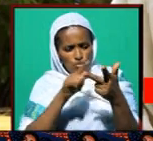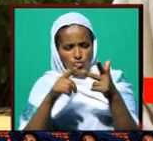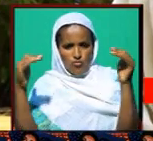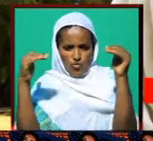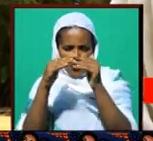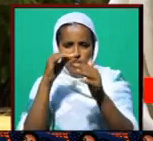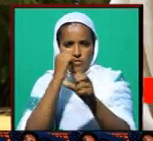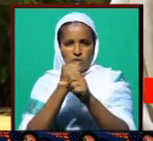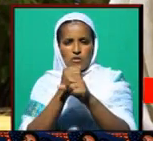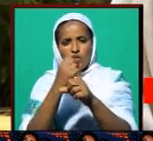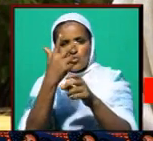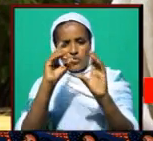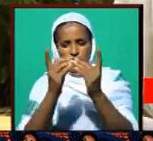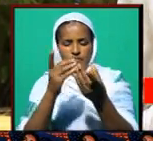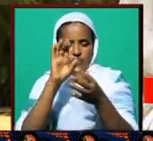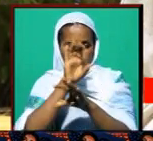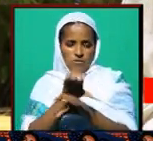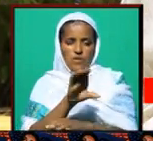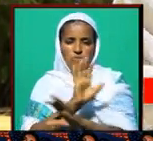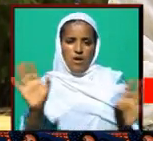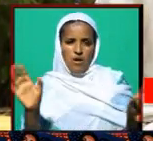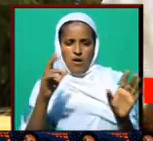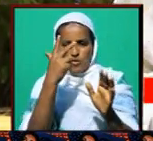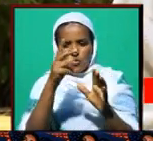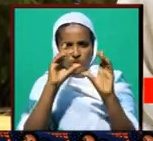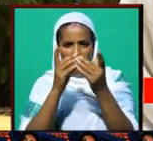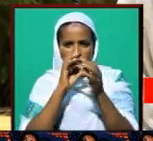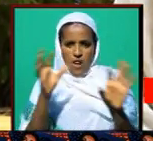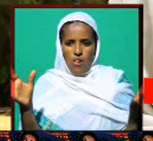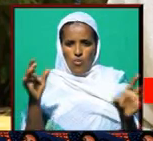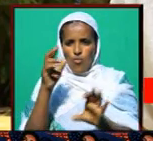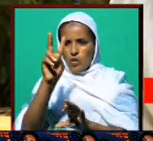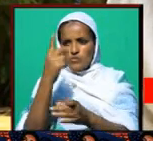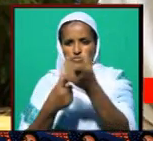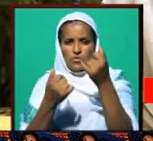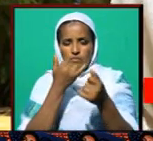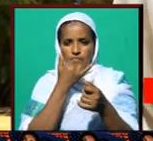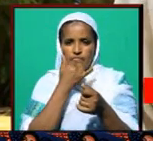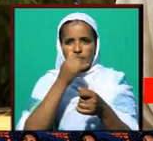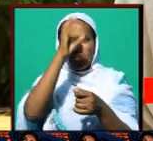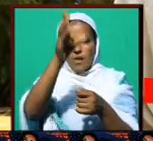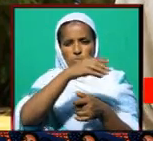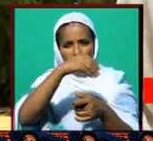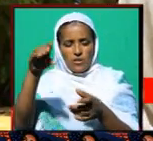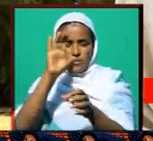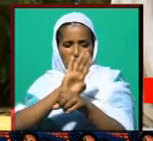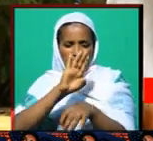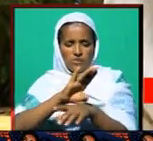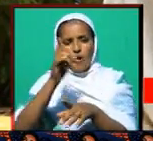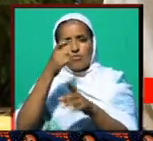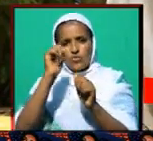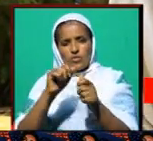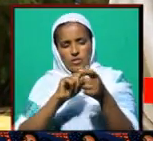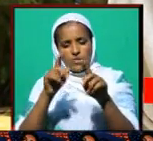ነው። ምሳሌውን አውጥተነዋል። ሐዋርያት የሰሩት መቅደስ ሶስት ክፍል አለው ማለት ነው። ሶስት ክፍል የለሽ መቅደስ እየሆነብንም መጥቷል።